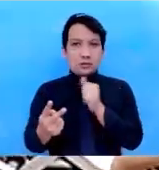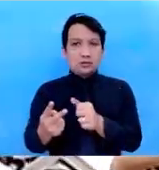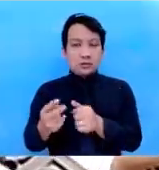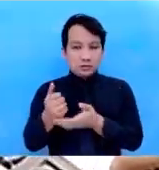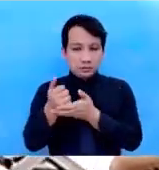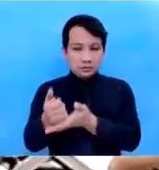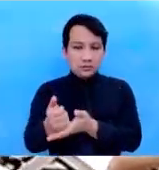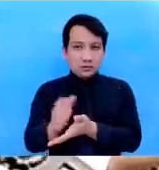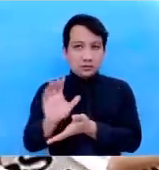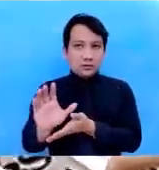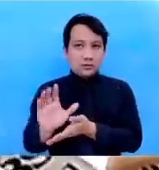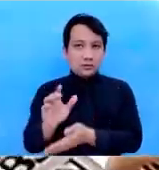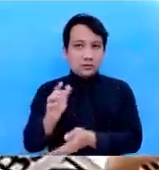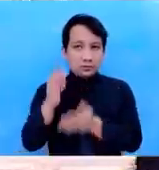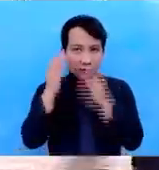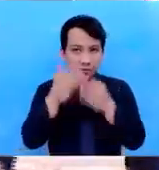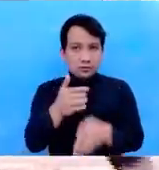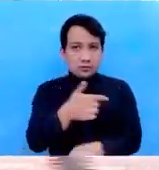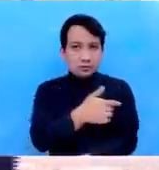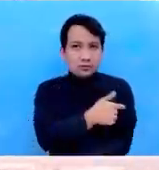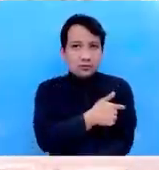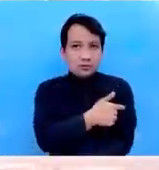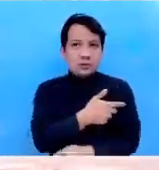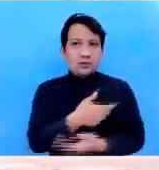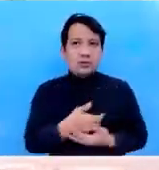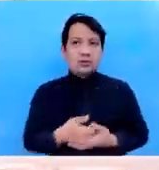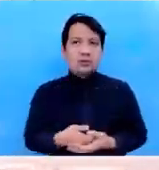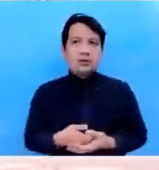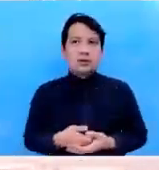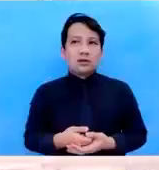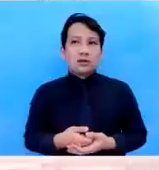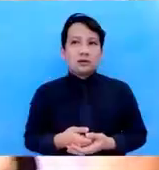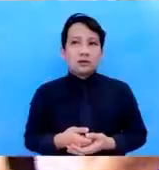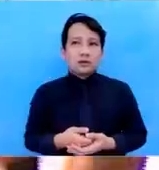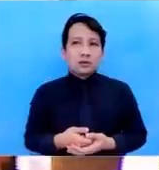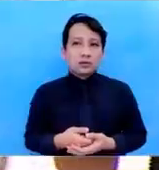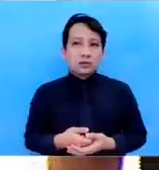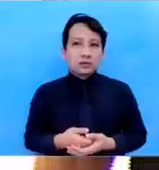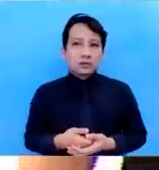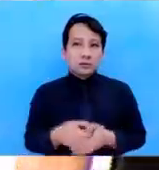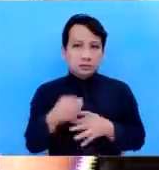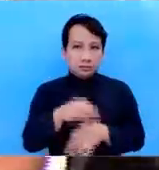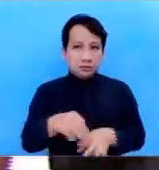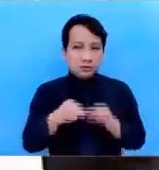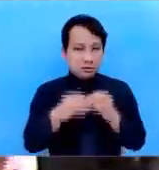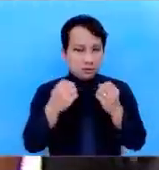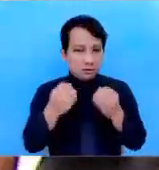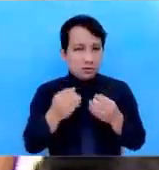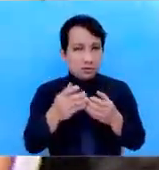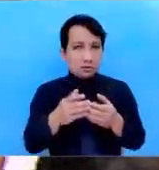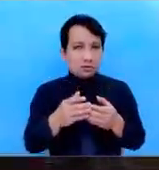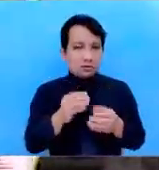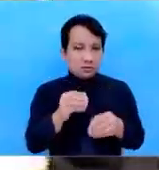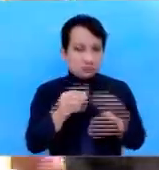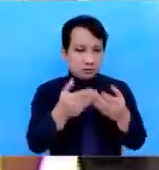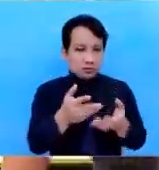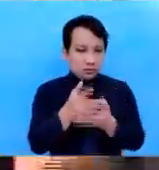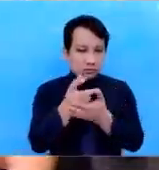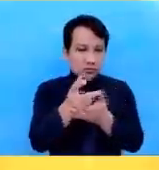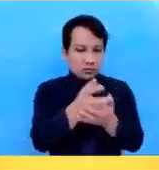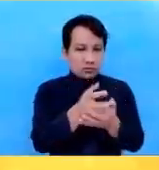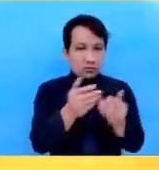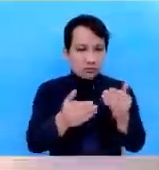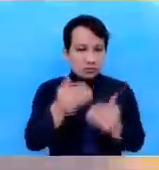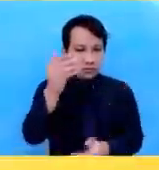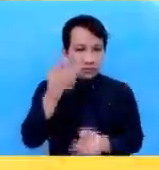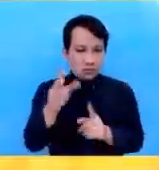ang pangkalusugan na pangangailangan. Dagdag pa ng ahensya, mahalagang mas marami ang mabigyang proteksyon, lalo't bahagyang tumataas ang mga